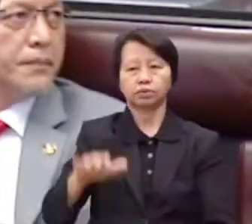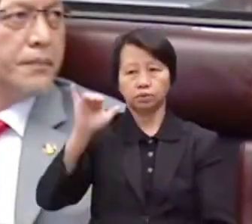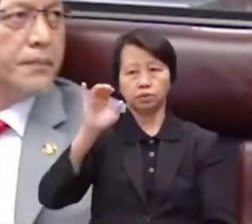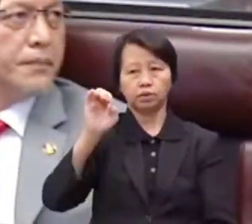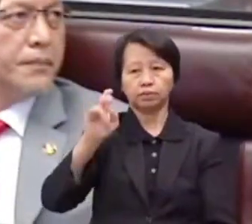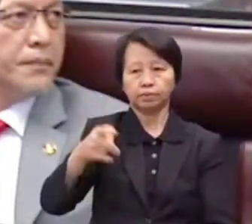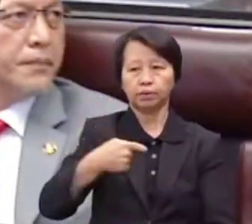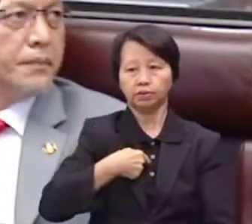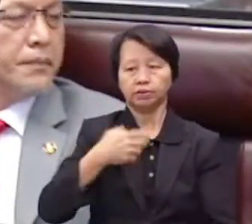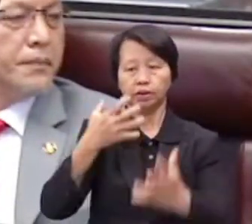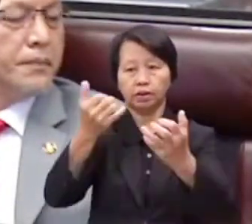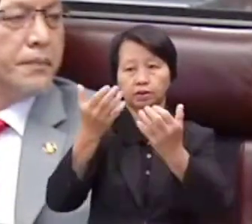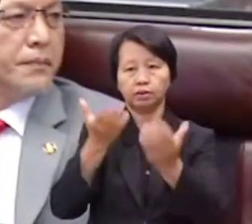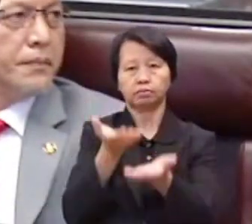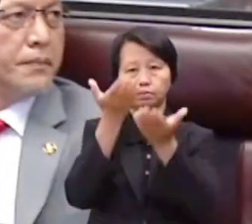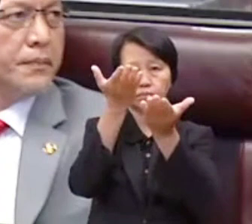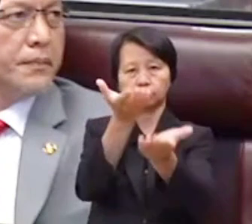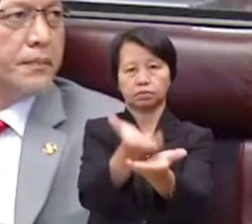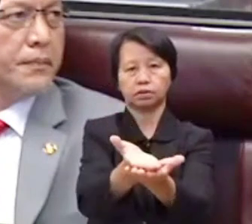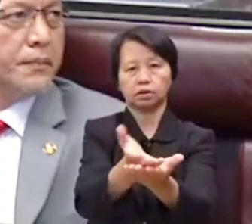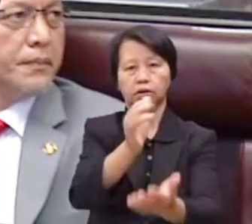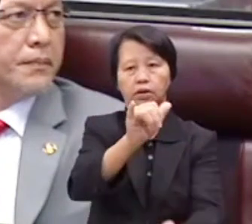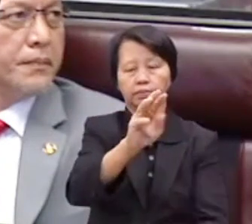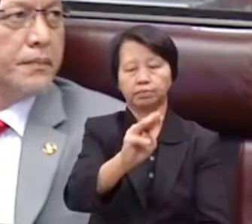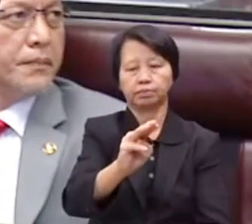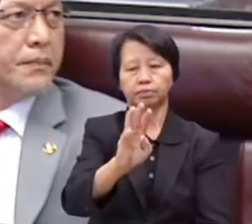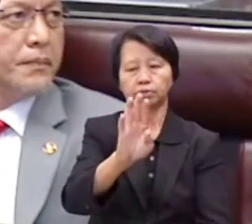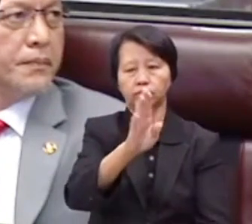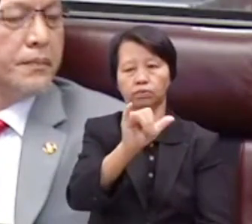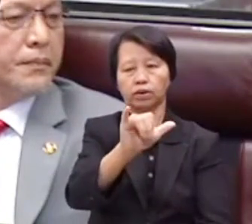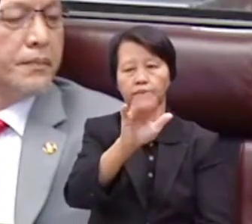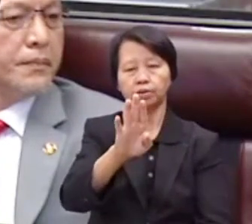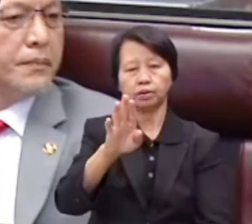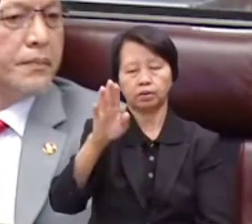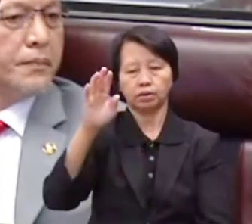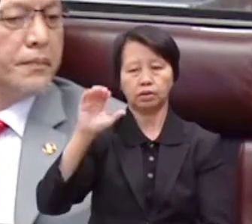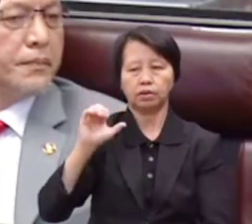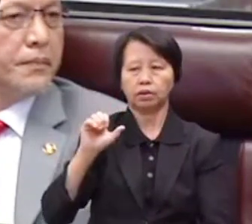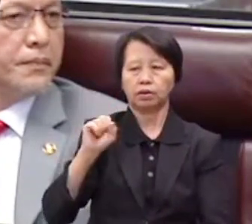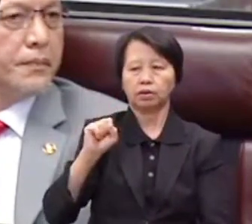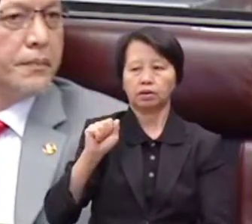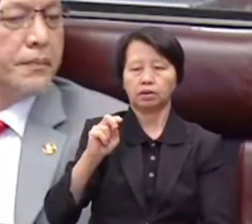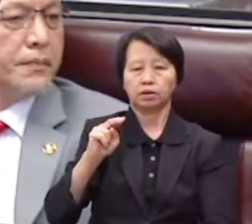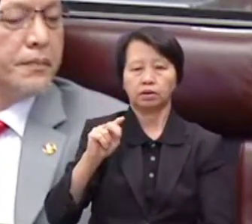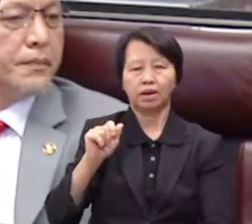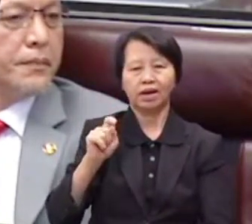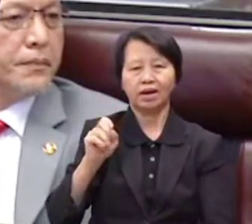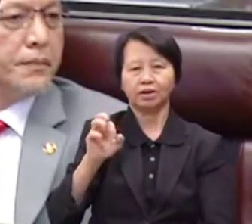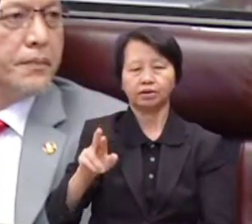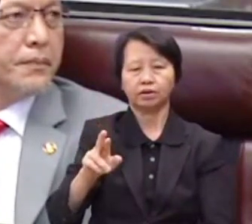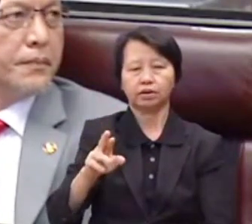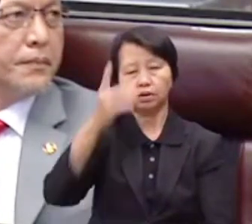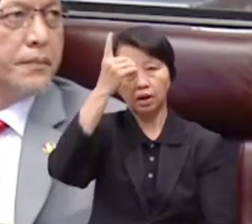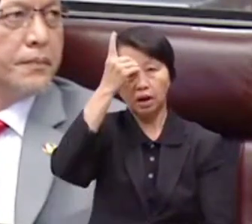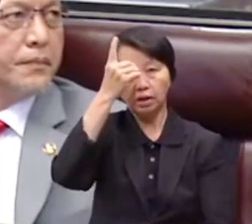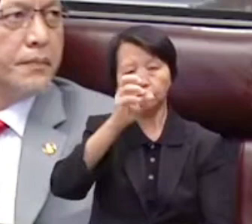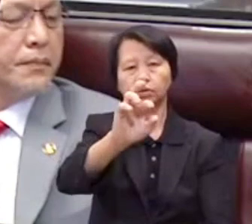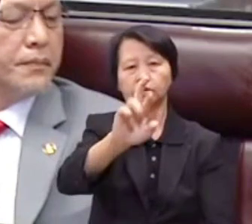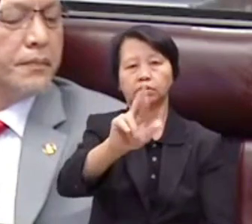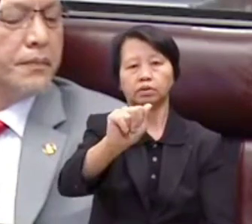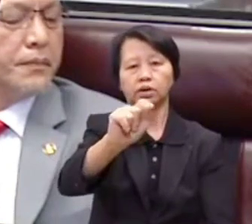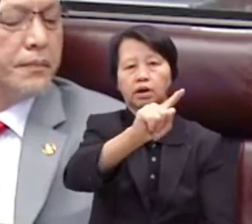Saya ingin mencadangkan WiFi nete 1 Idris dipilih sebagai